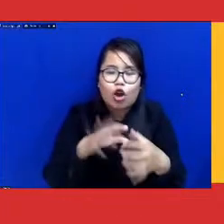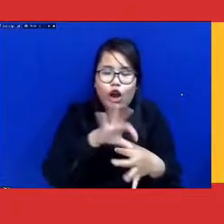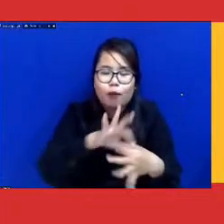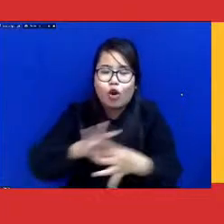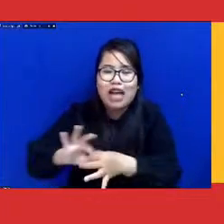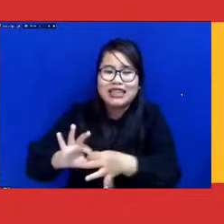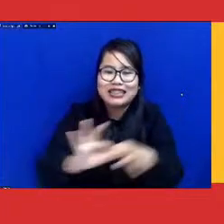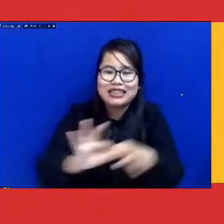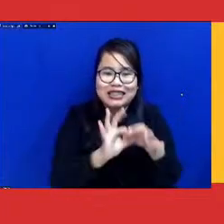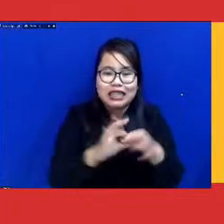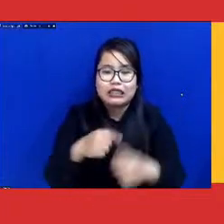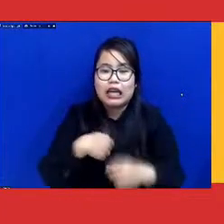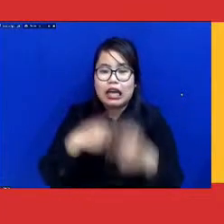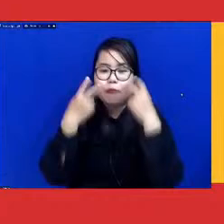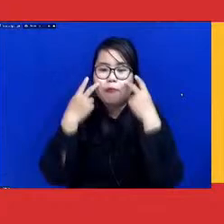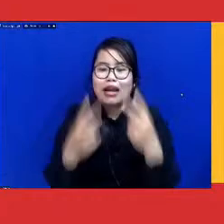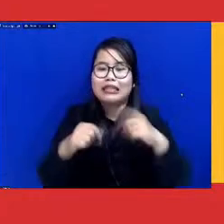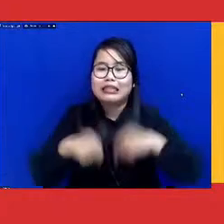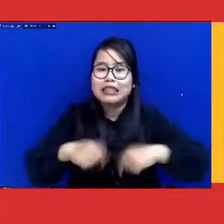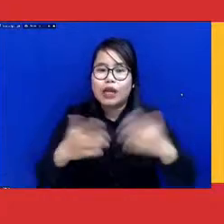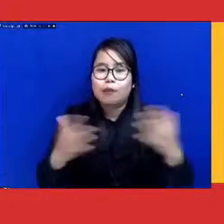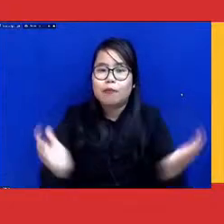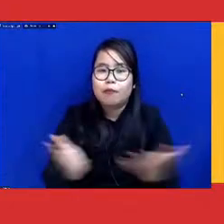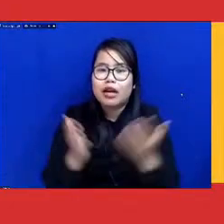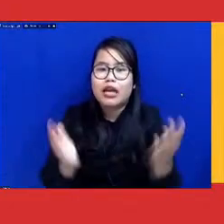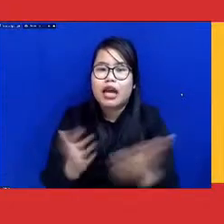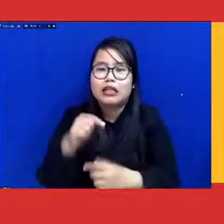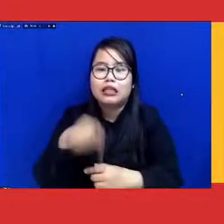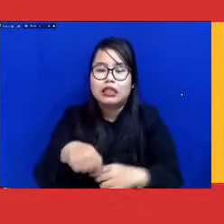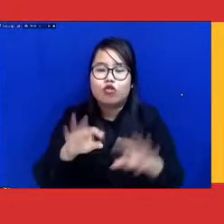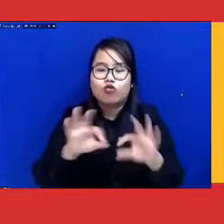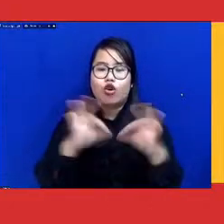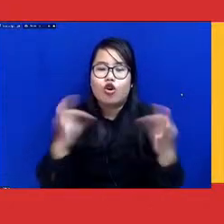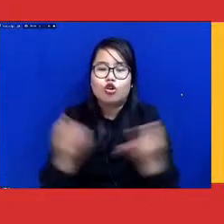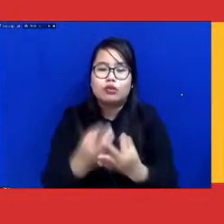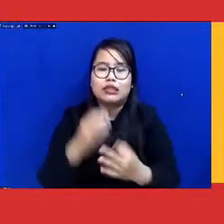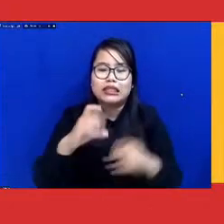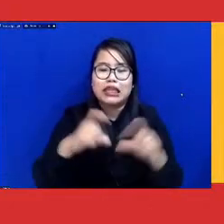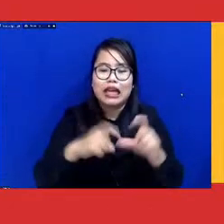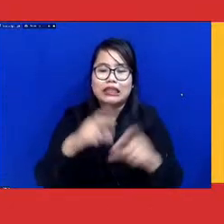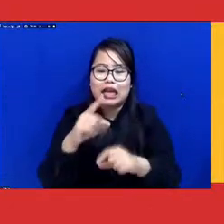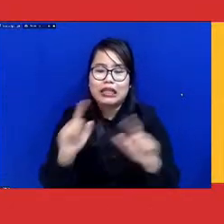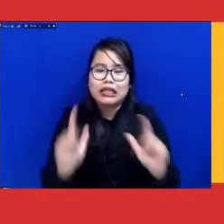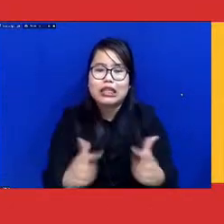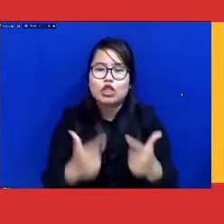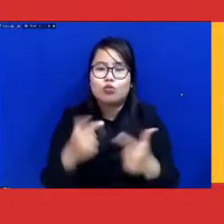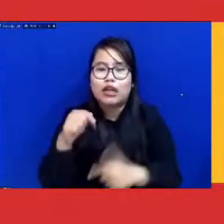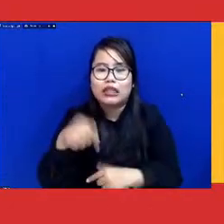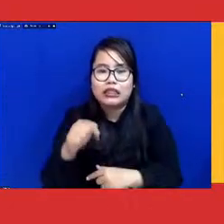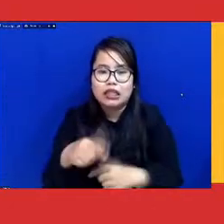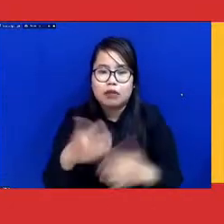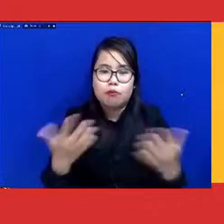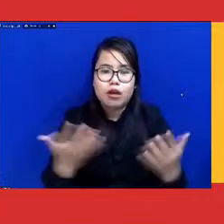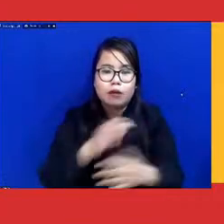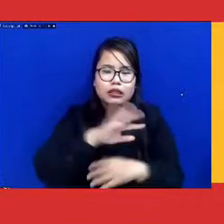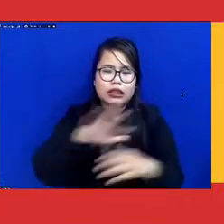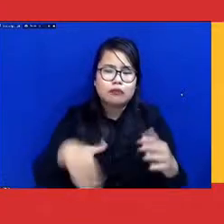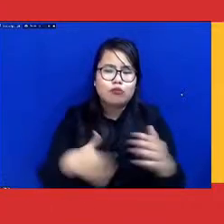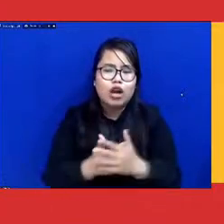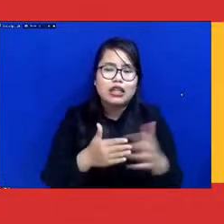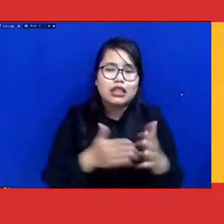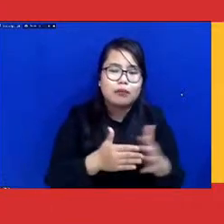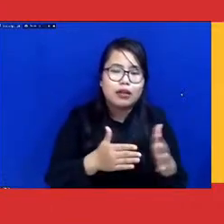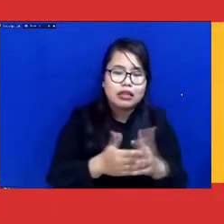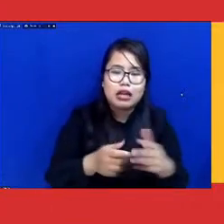kalau saya melihat di sini pemberdayaan jadi forum CSR-nya juga kita hidupkan ya dengan segala keterbatasan